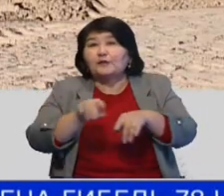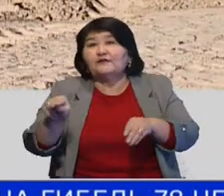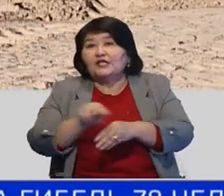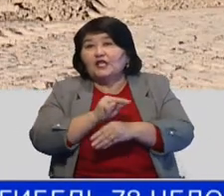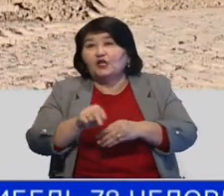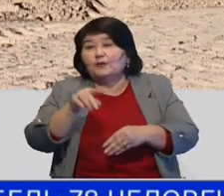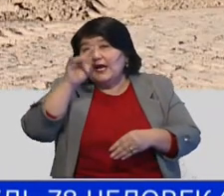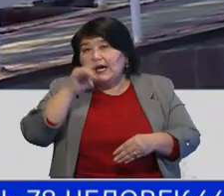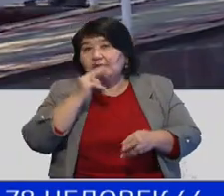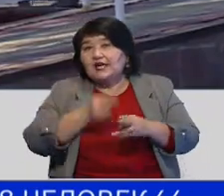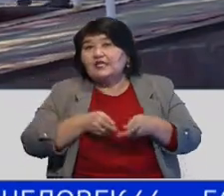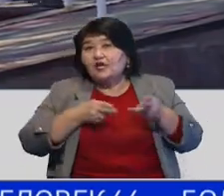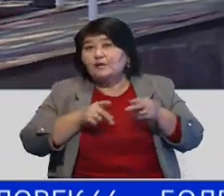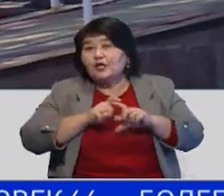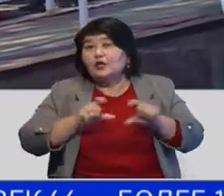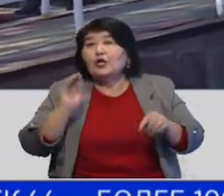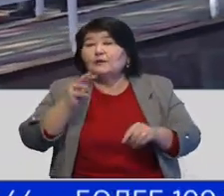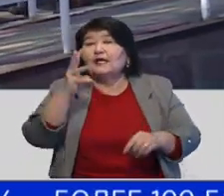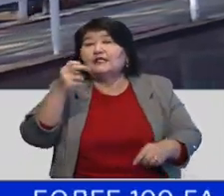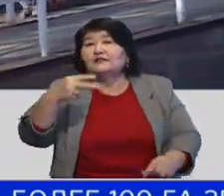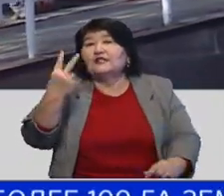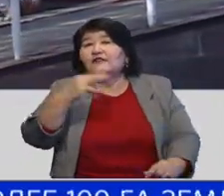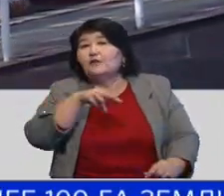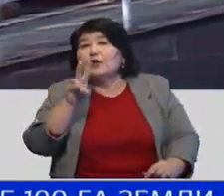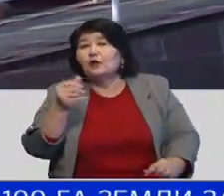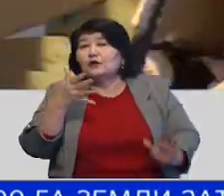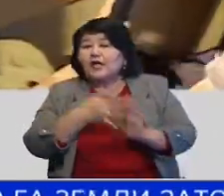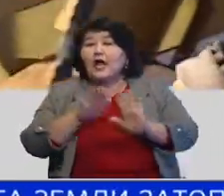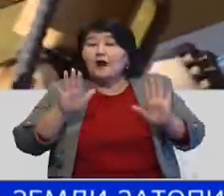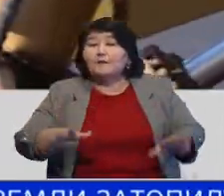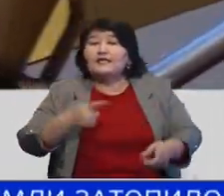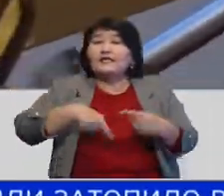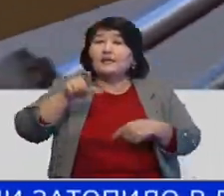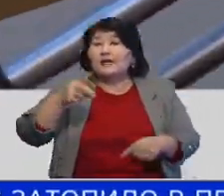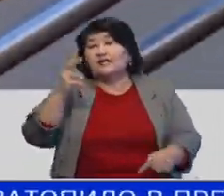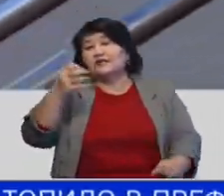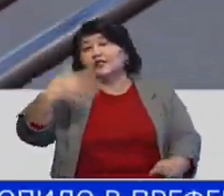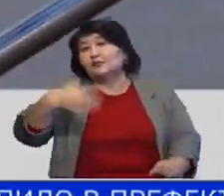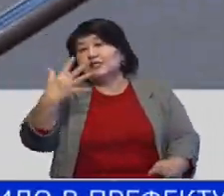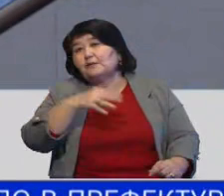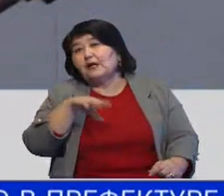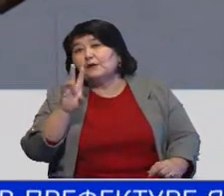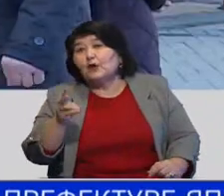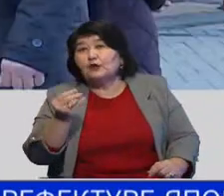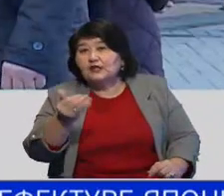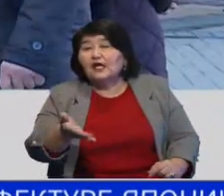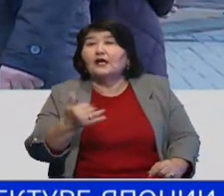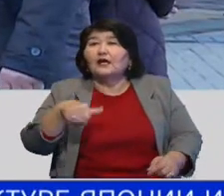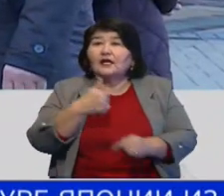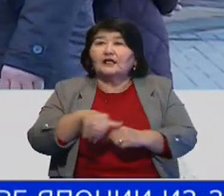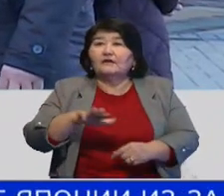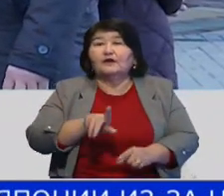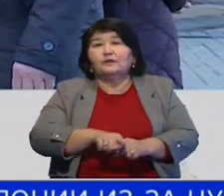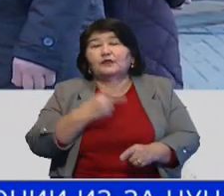работ компания «Казахстан Теміржолы» вложила 322 миллиона тенге. Местные предприниматели – 255 миллионов. Глава региона